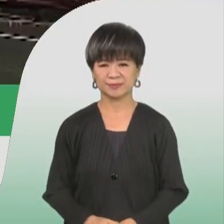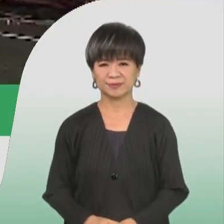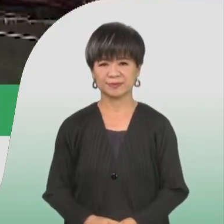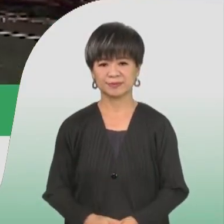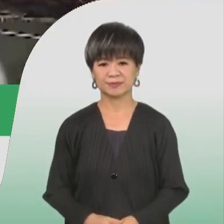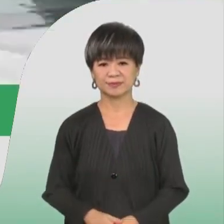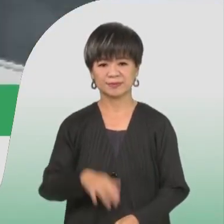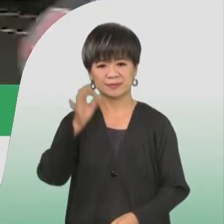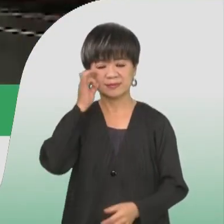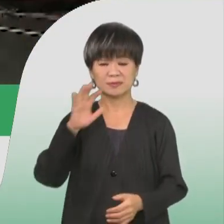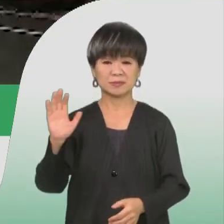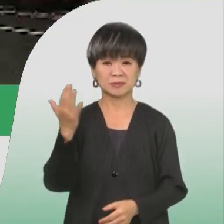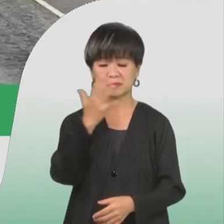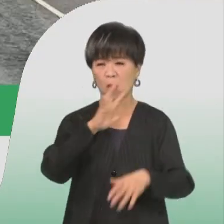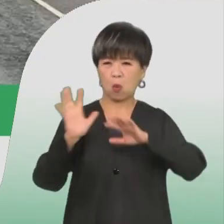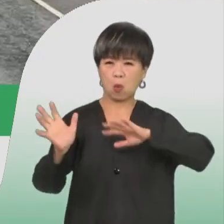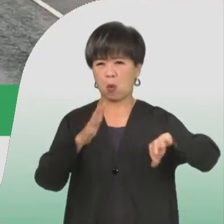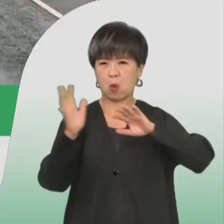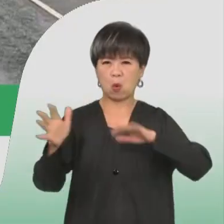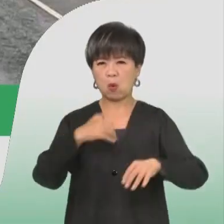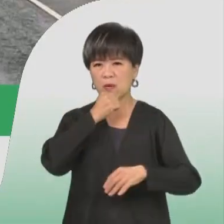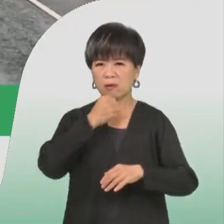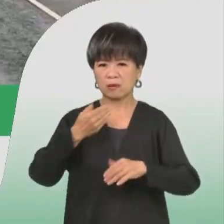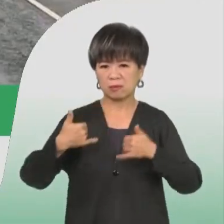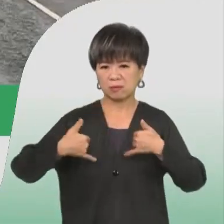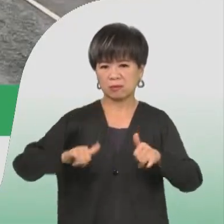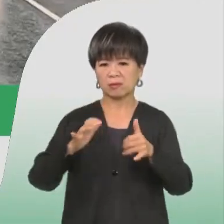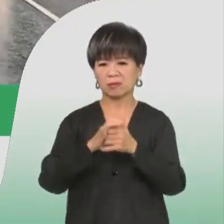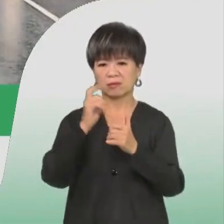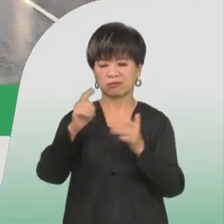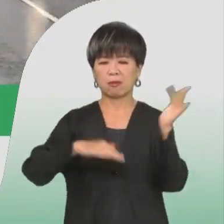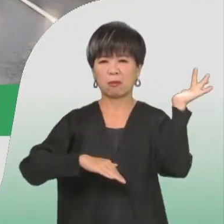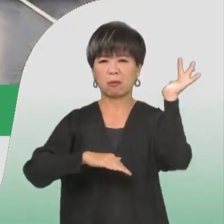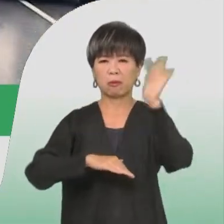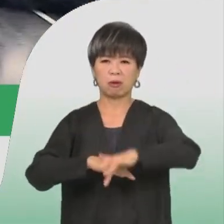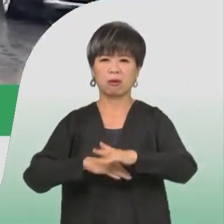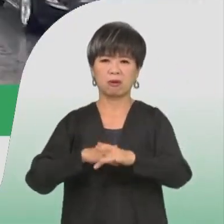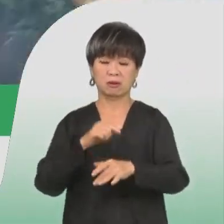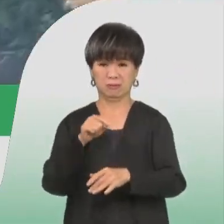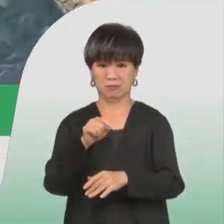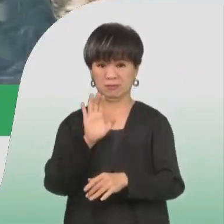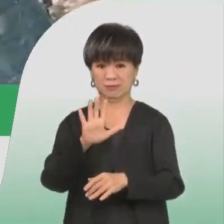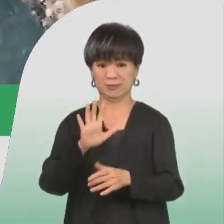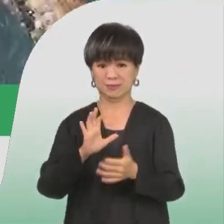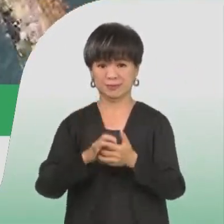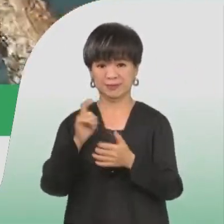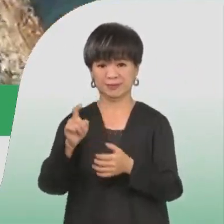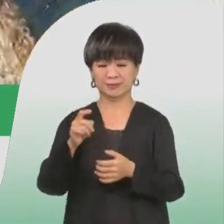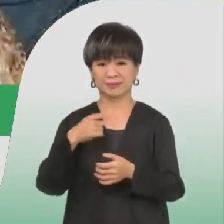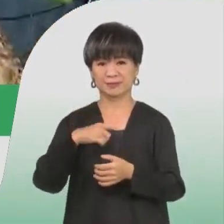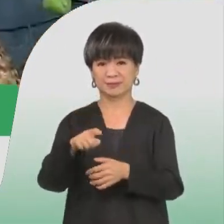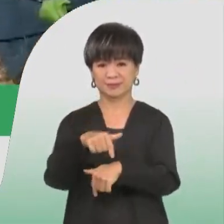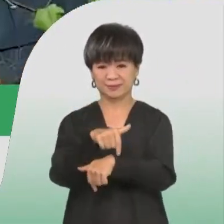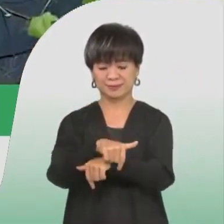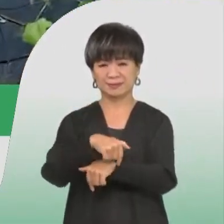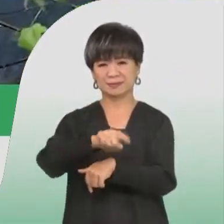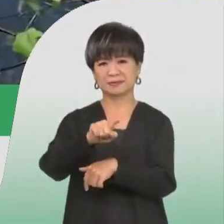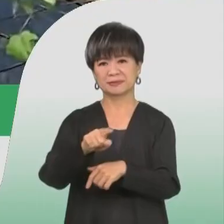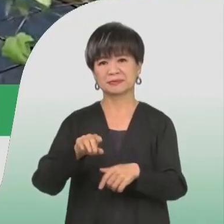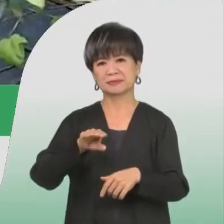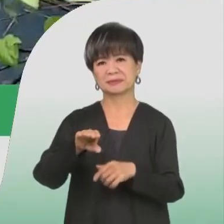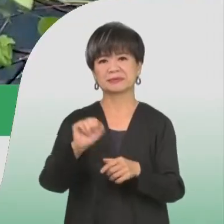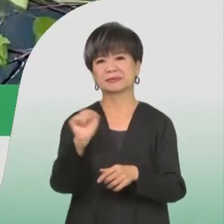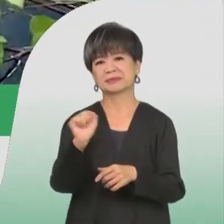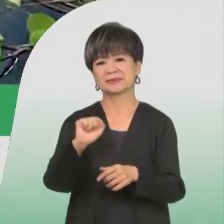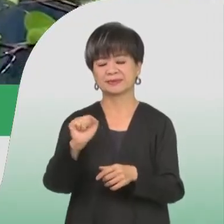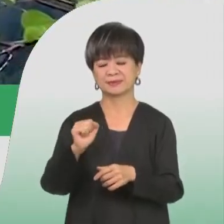都唔掉一千千嘅台风，台球线出入团，路顺一条太水弯下来，当到海南嘅茶托，公路营业都冇下呢个机